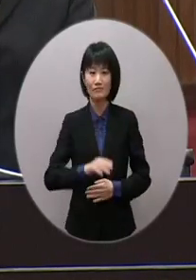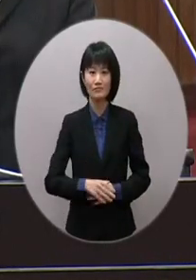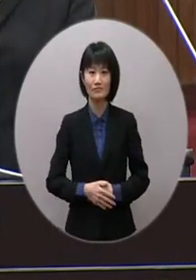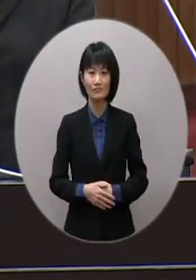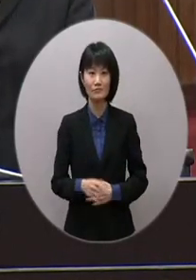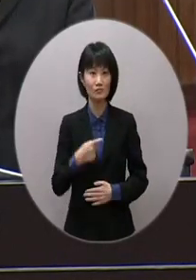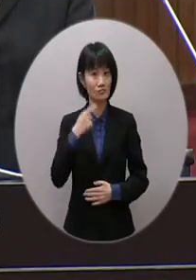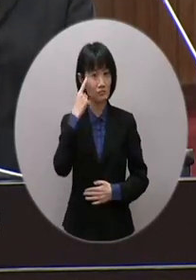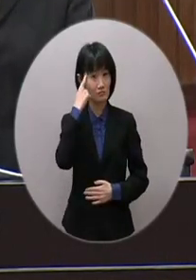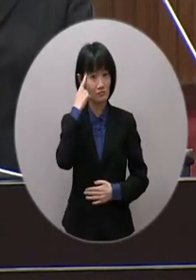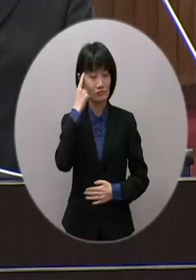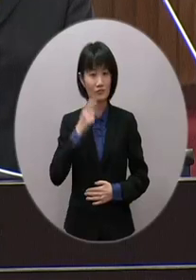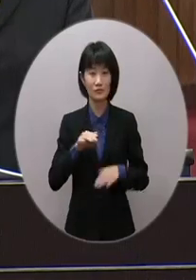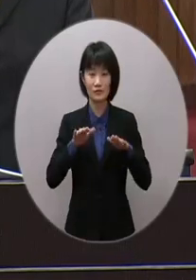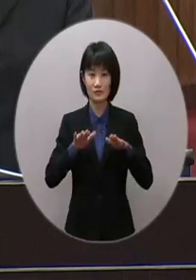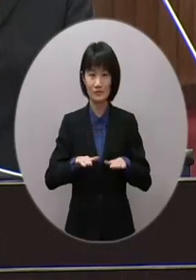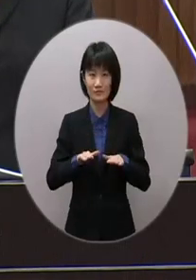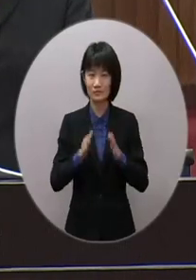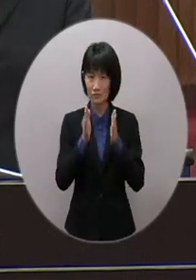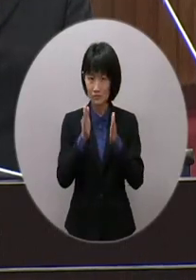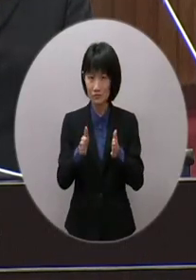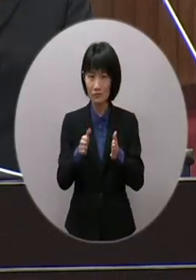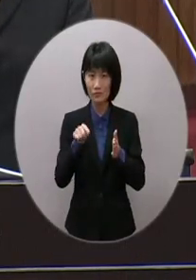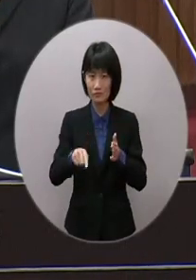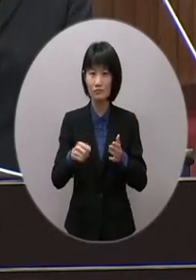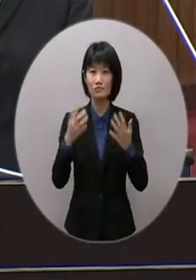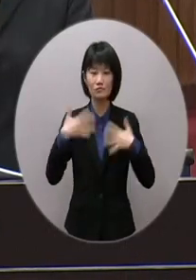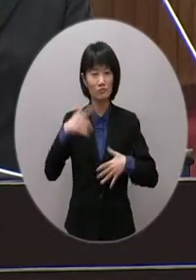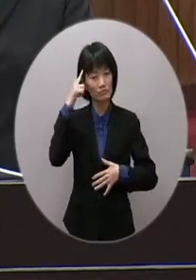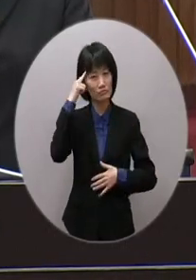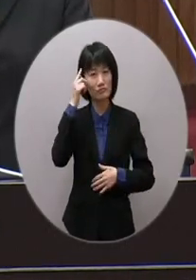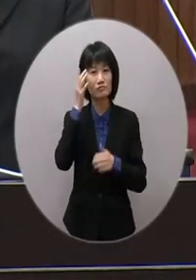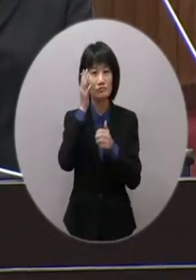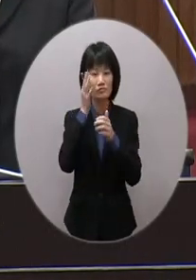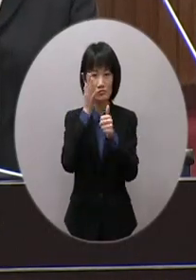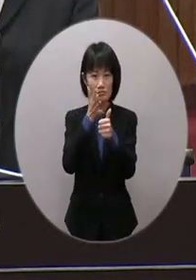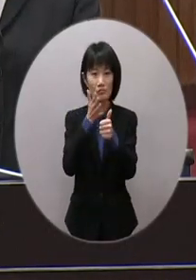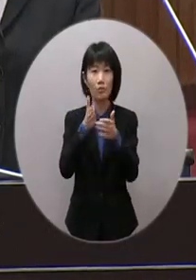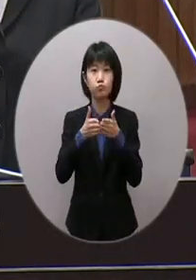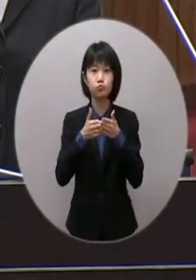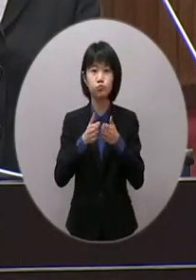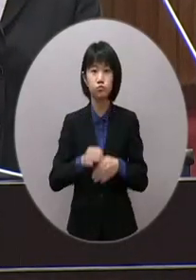以 我想说今天就要针对这个部分来跟院长做讨